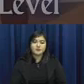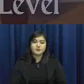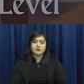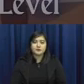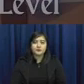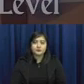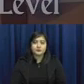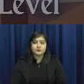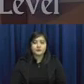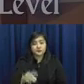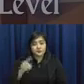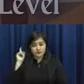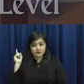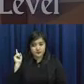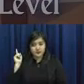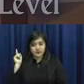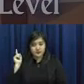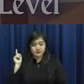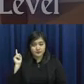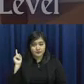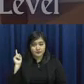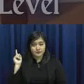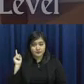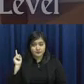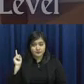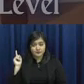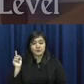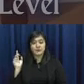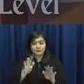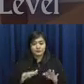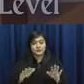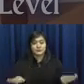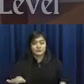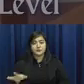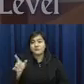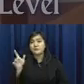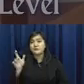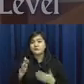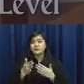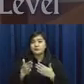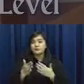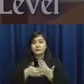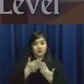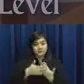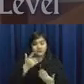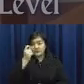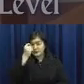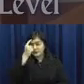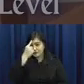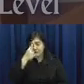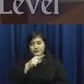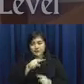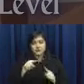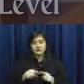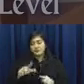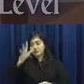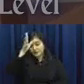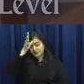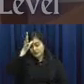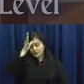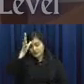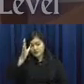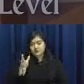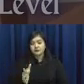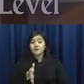madaling makaunawa ang mga bata kapag ang tatay ang nagkukwento na. Yeah. Lalo na kapag ang tatay, alam ng tatay yung kalagayan